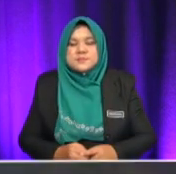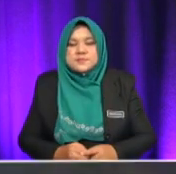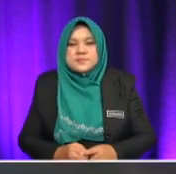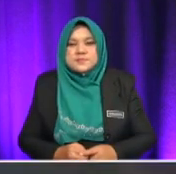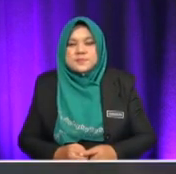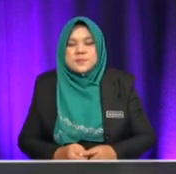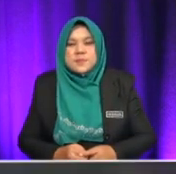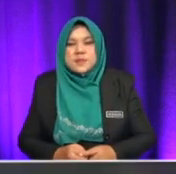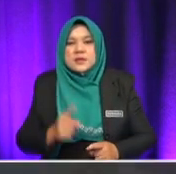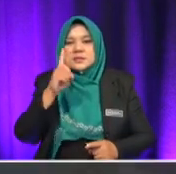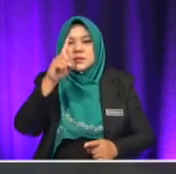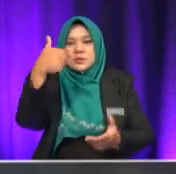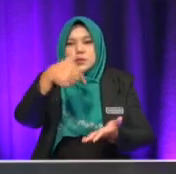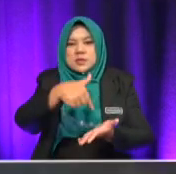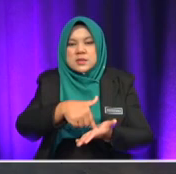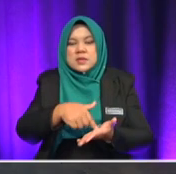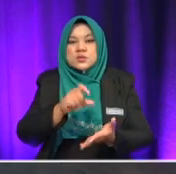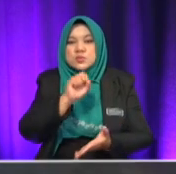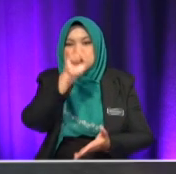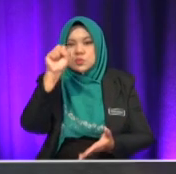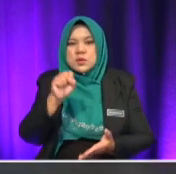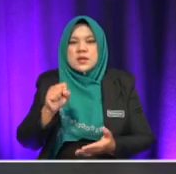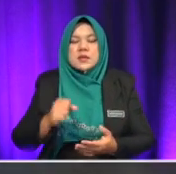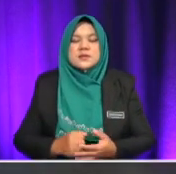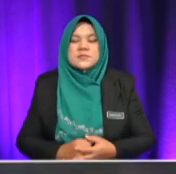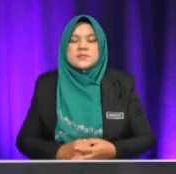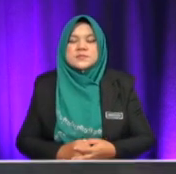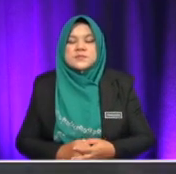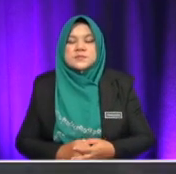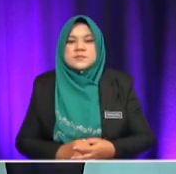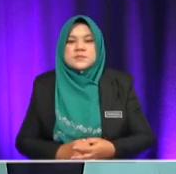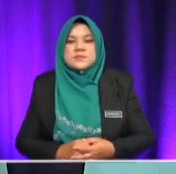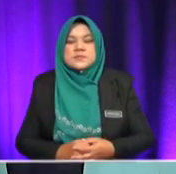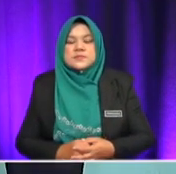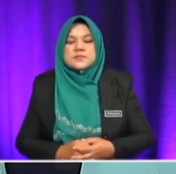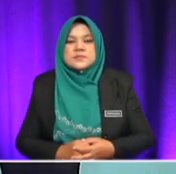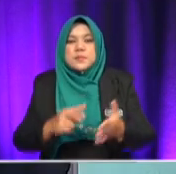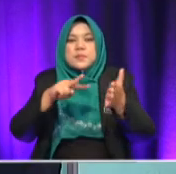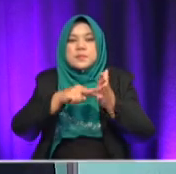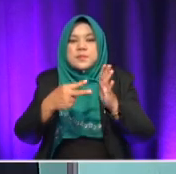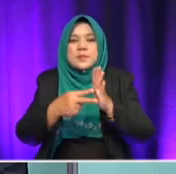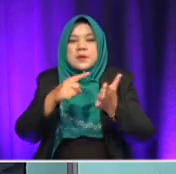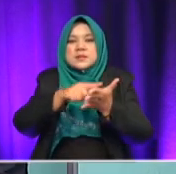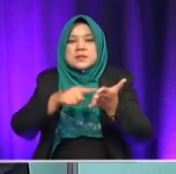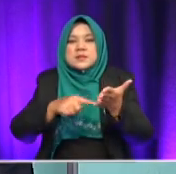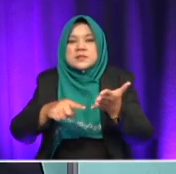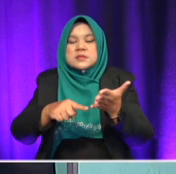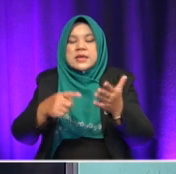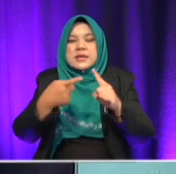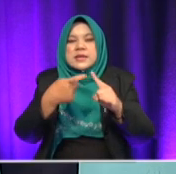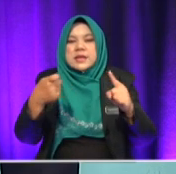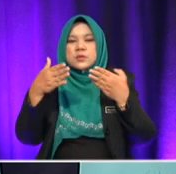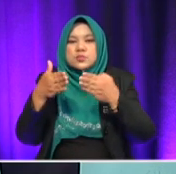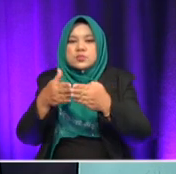dan satu lagi Oke kita tengok satu lagi kita beri satu lagi Kita uji satu lagi masuk zakat dari sudut bahasa